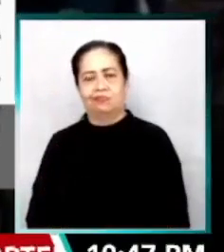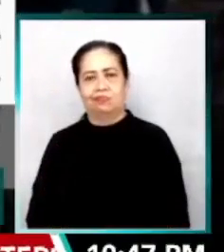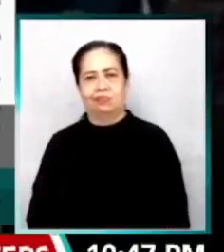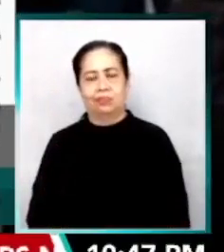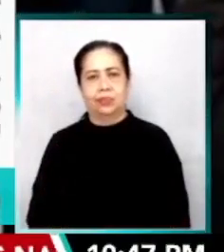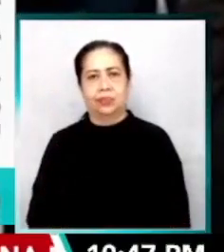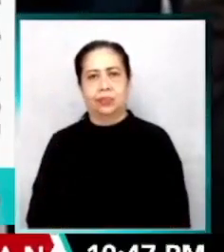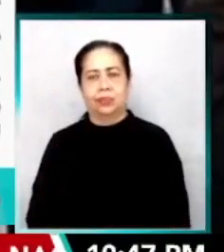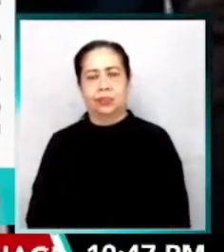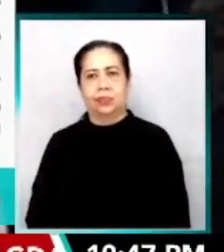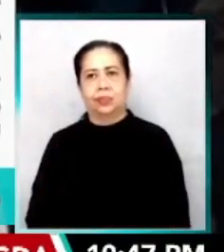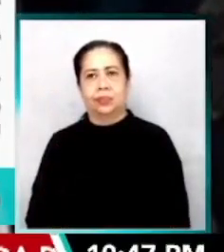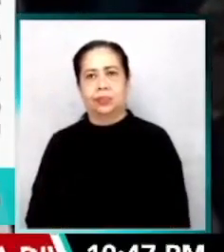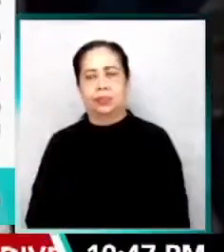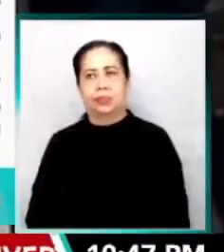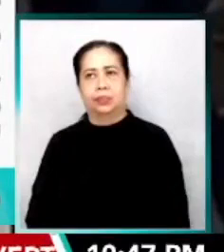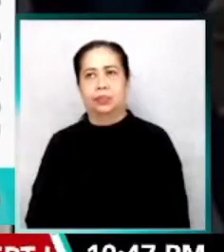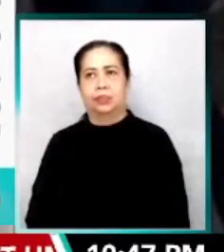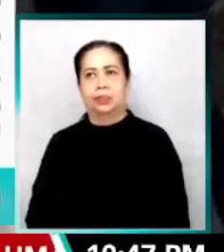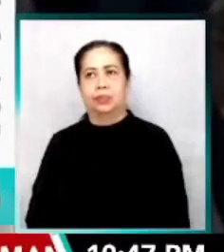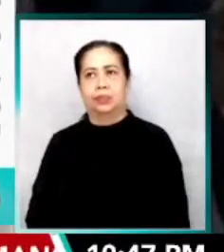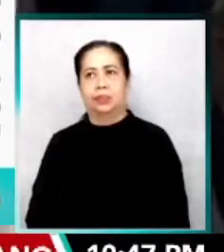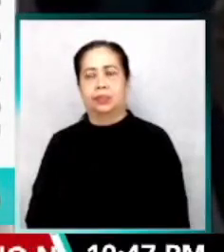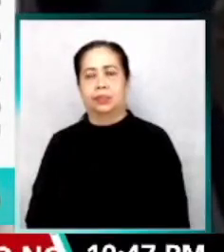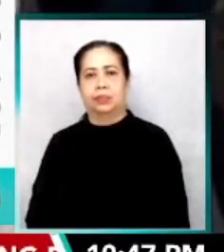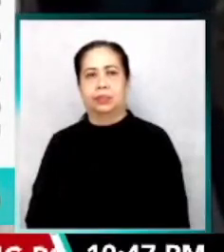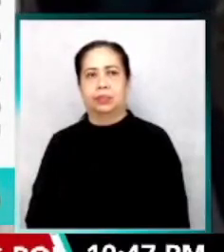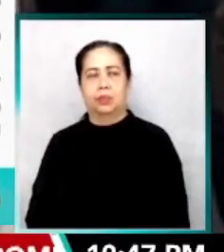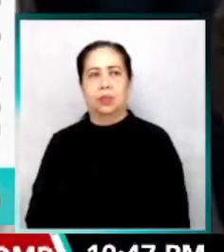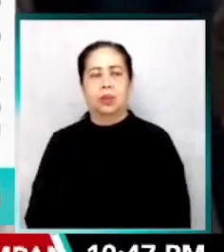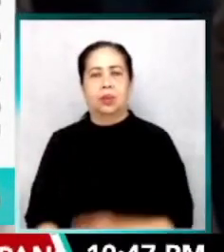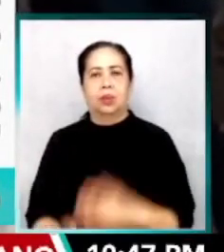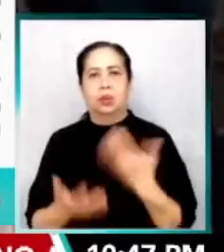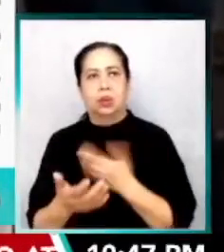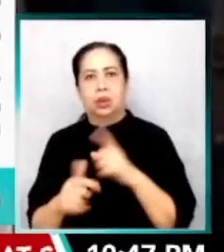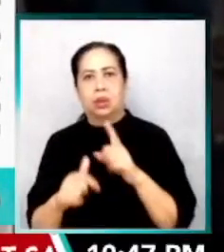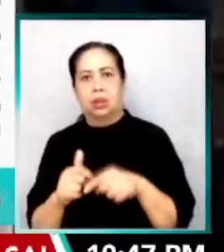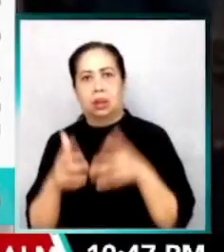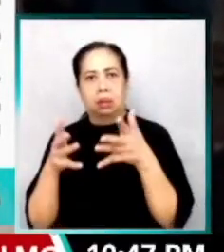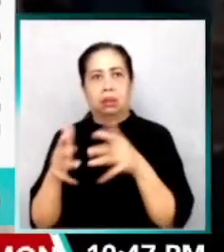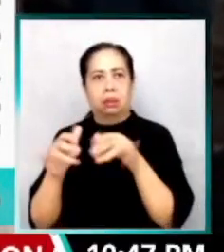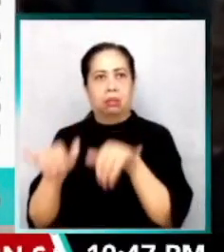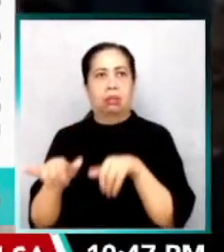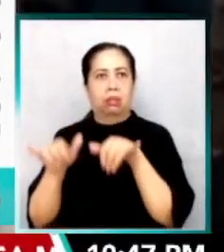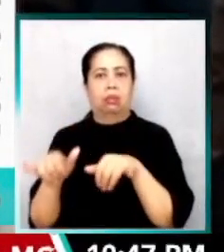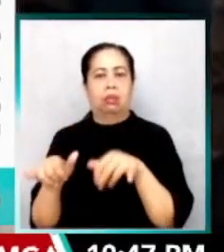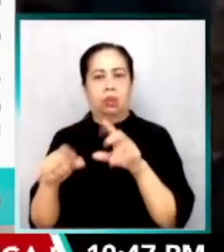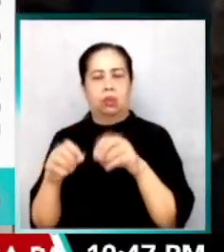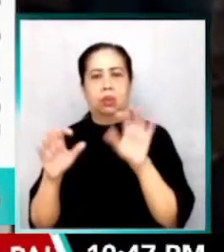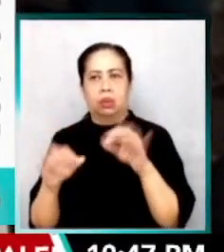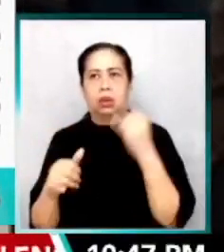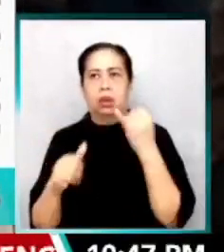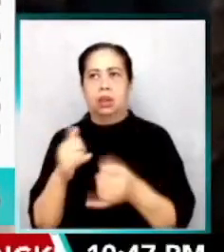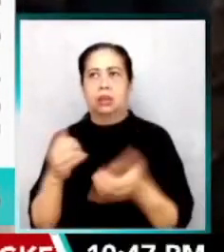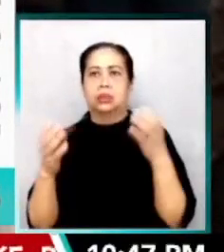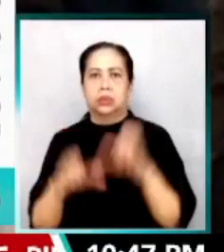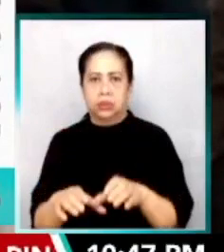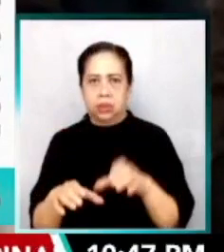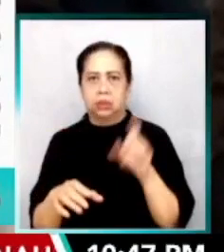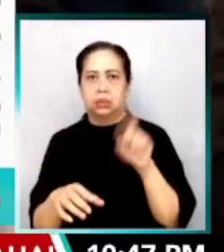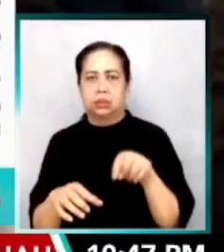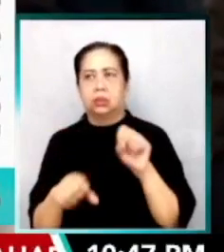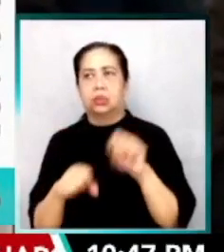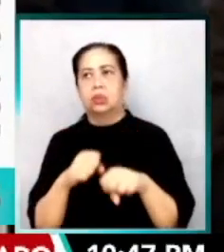We cannot leave it hanging like this. We cannot leave it hanging like this. And this is our last chance. So we have